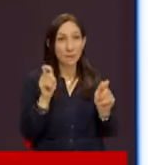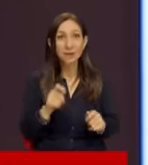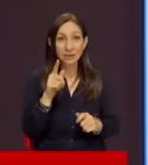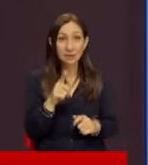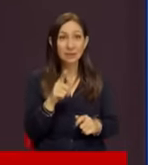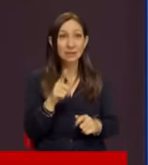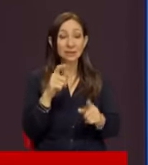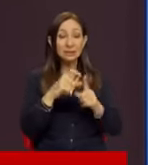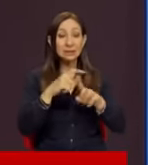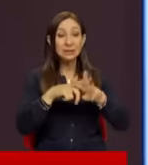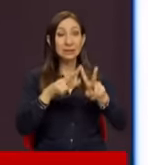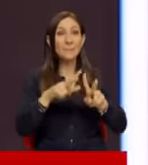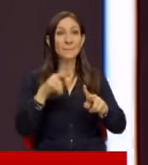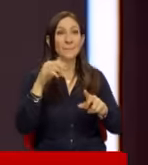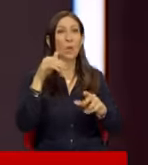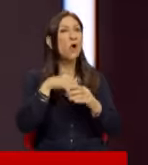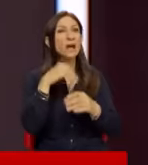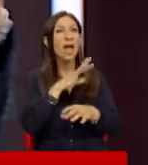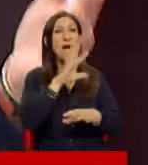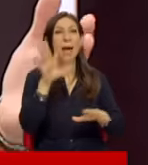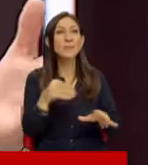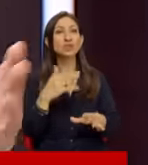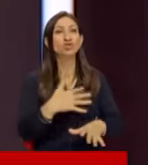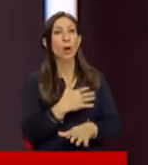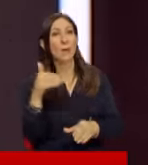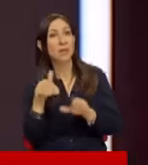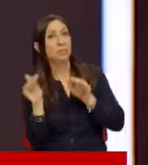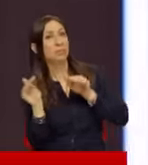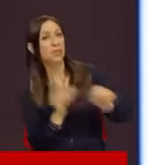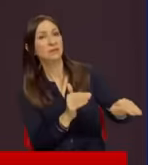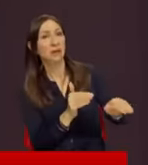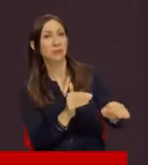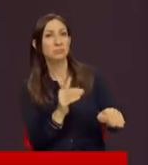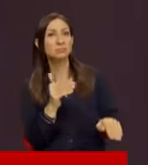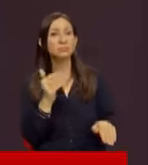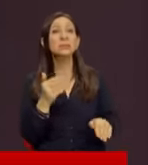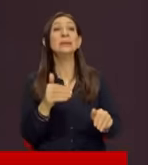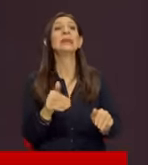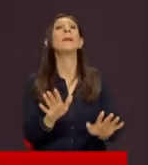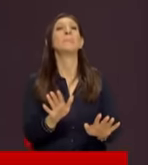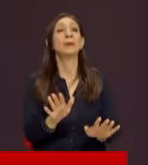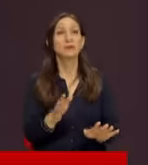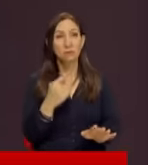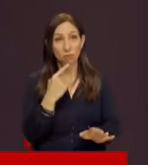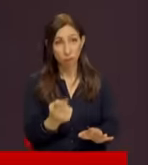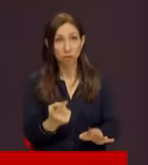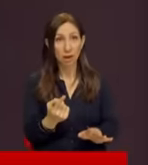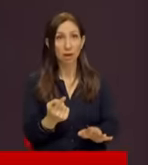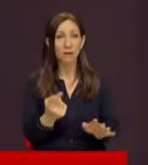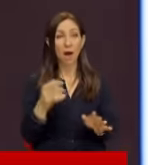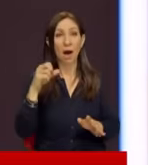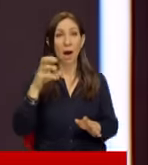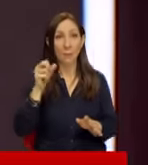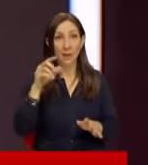yaparsanız DEM Partilileri kızdırırsınız, hepten CHP'yi desteklerler. Yapmayın diye şey yapmışlar ve